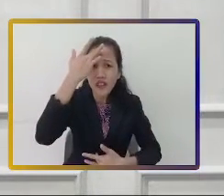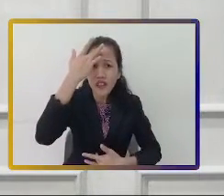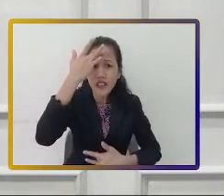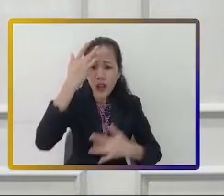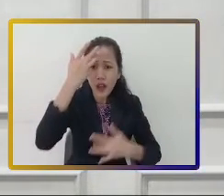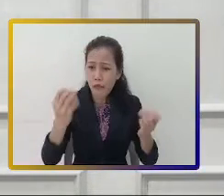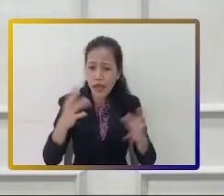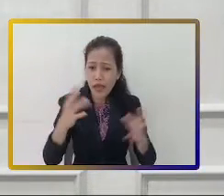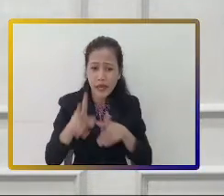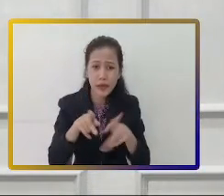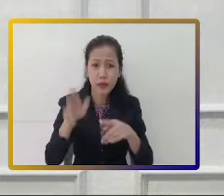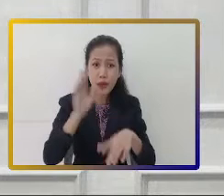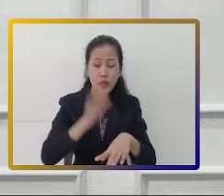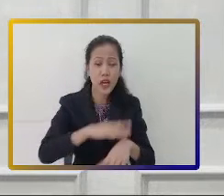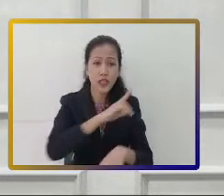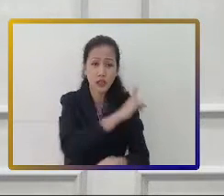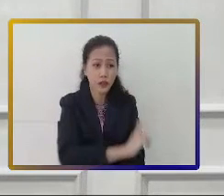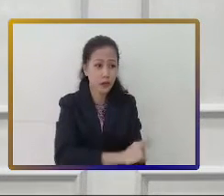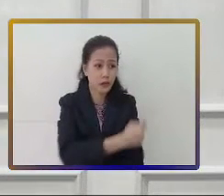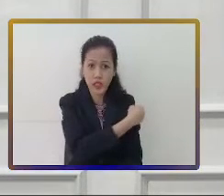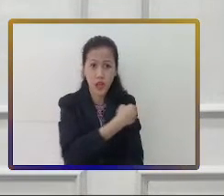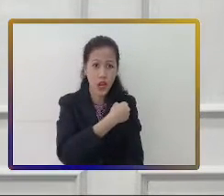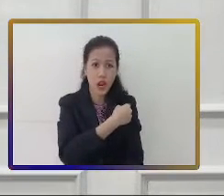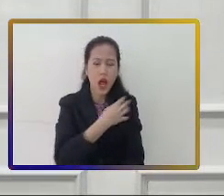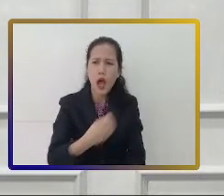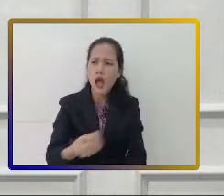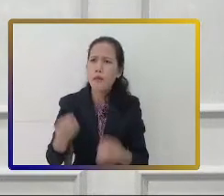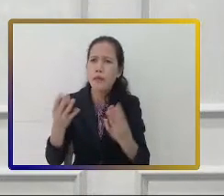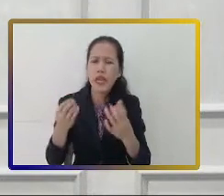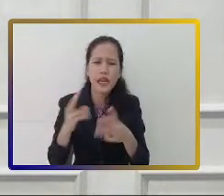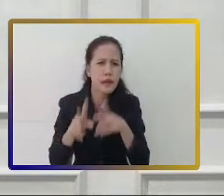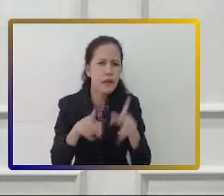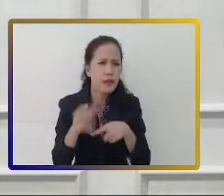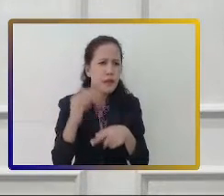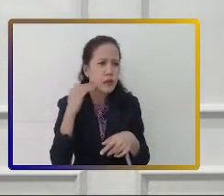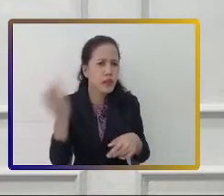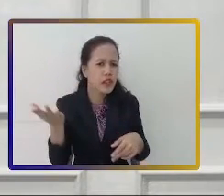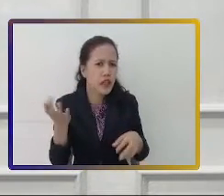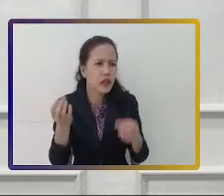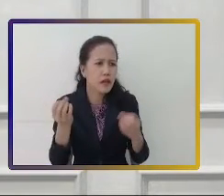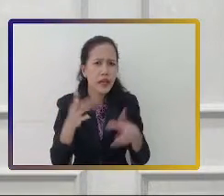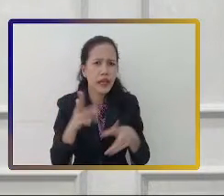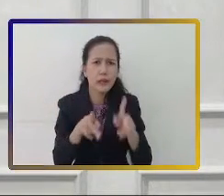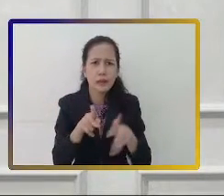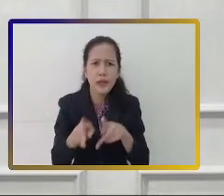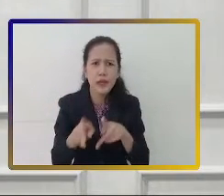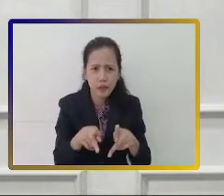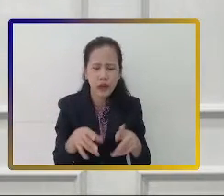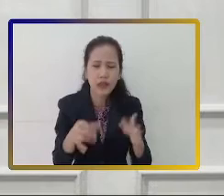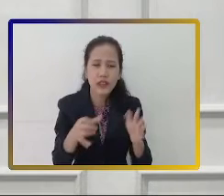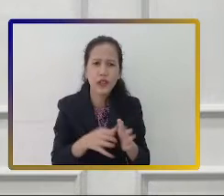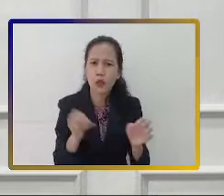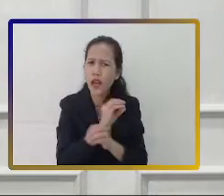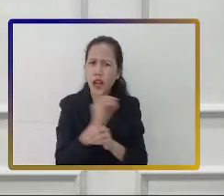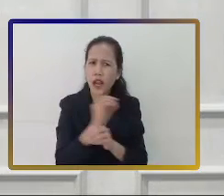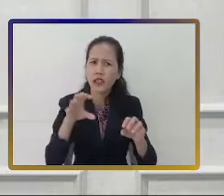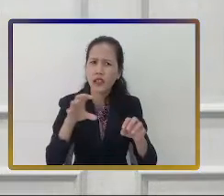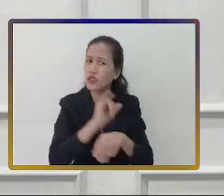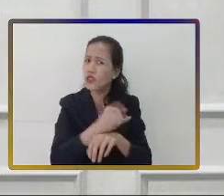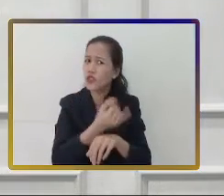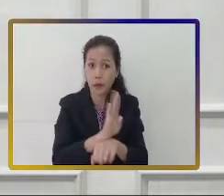sa dinami-dami po na namatay, sa dinami-dami po na nawalan ng trabaho, kapatid, buhay pa rin tayo ah!